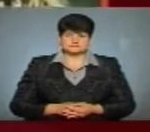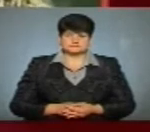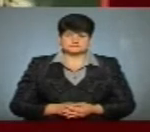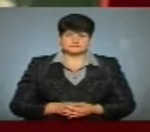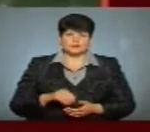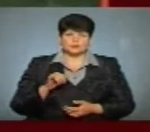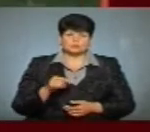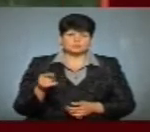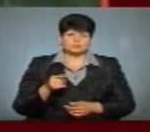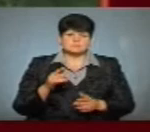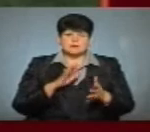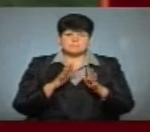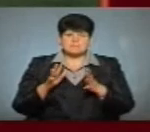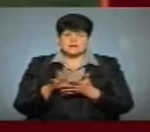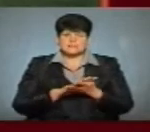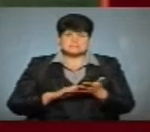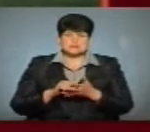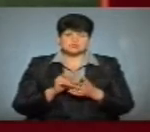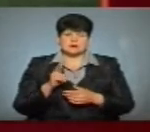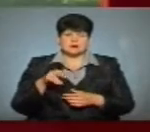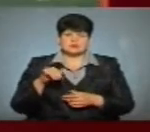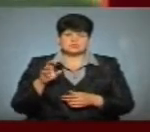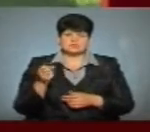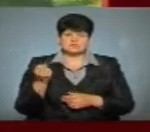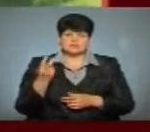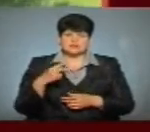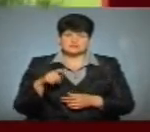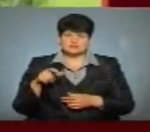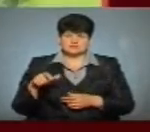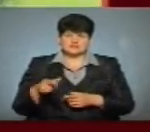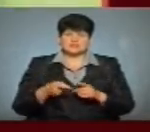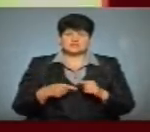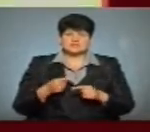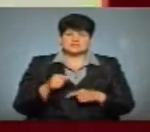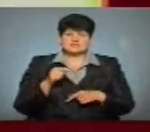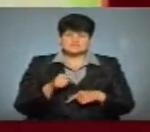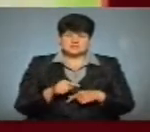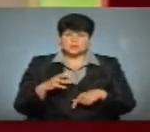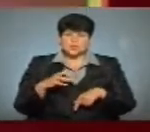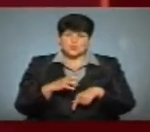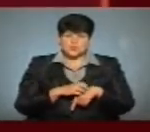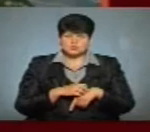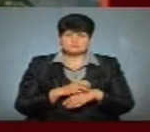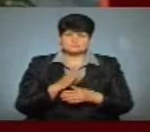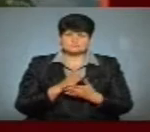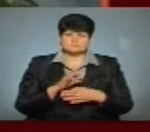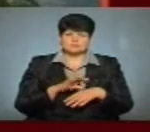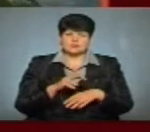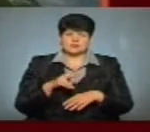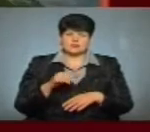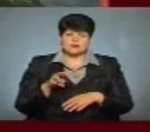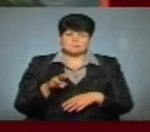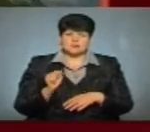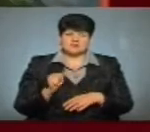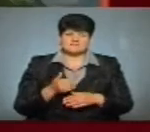У тернопільських парках знищують кліщів. 12 людей через їхні укуси заразилися хворобою лайма. Від сміття